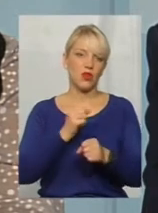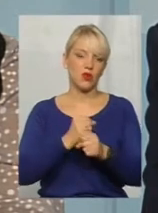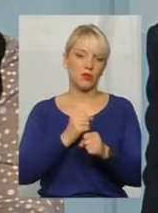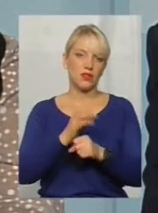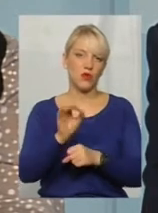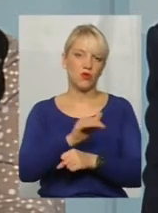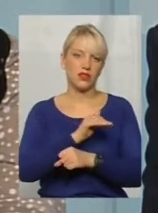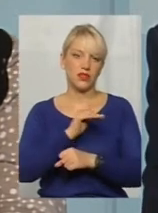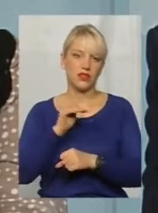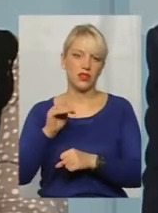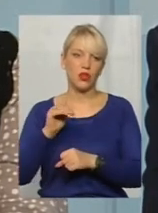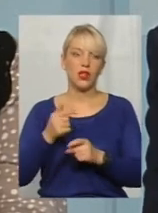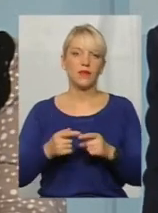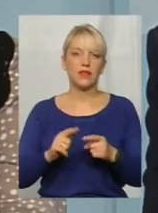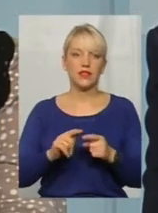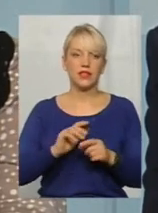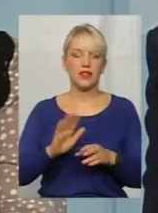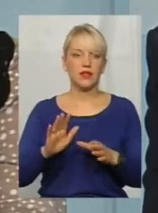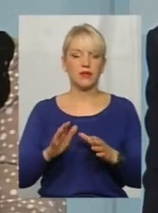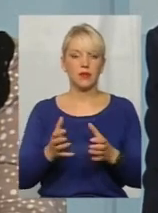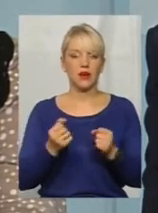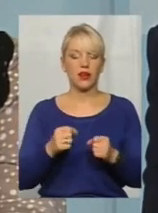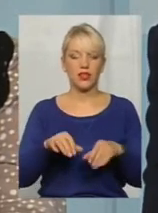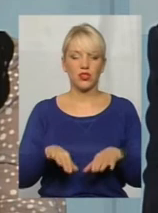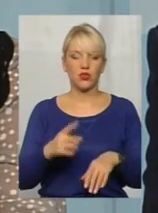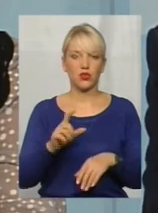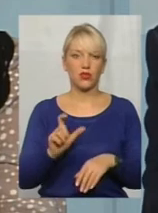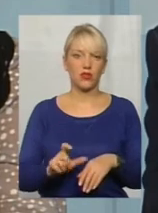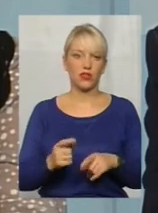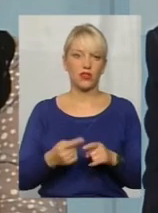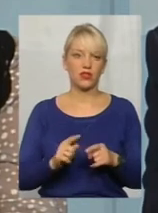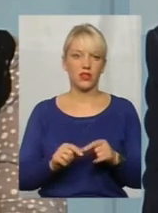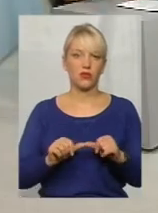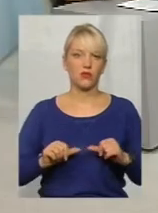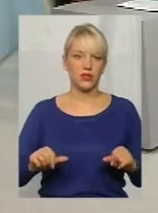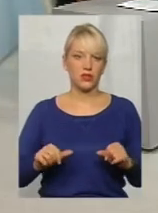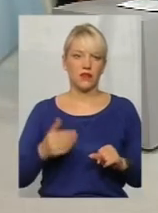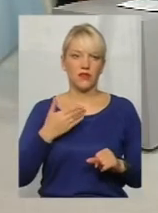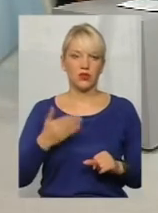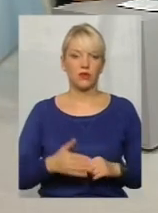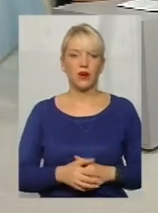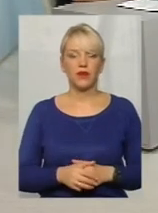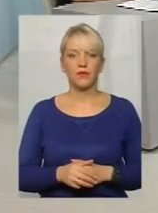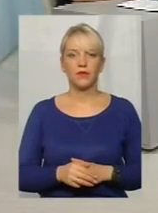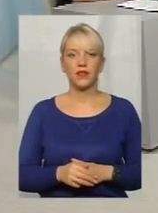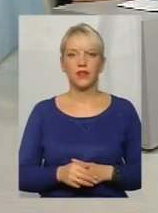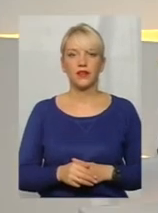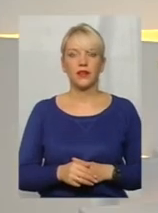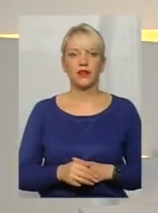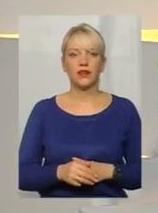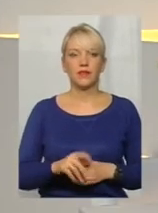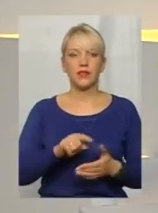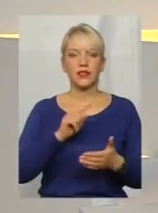і це не приймає рішення одна людина, це комісія в складі. Дякую, пане Костянтине. Пані Ларисо, до вас все ж таки з першим